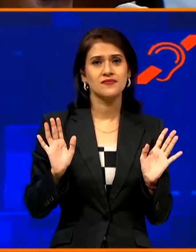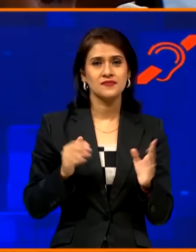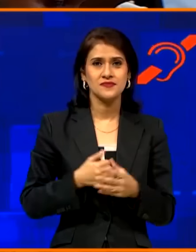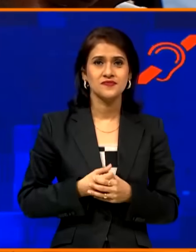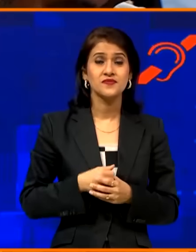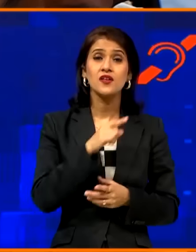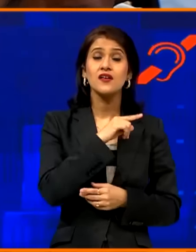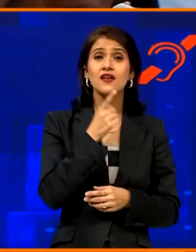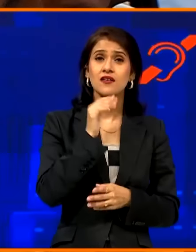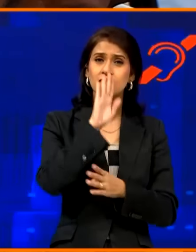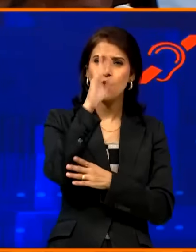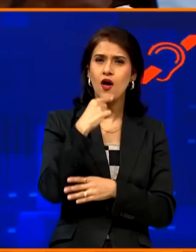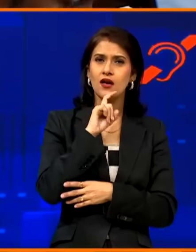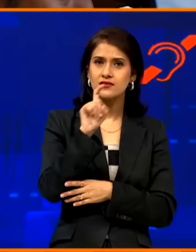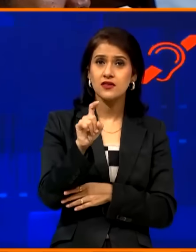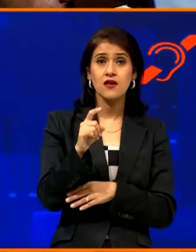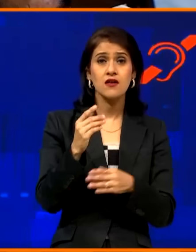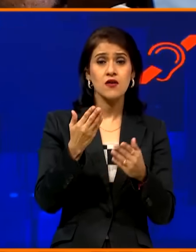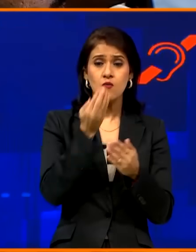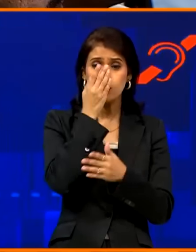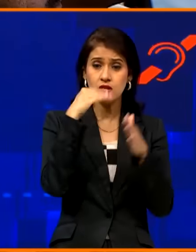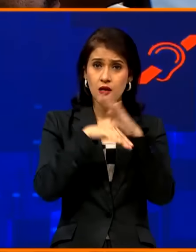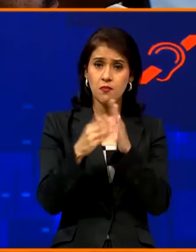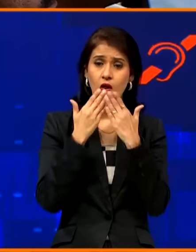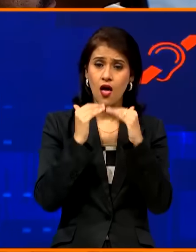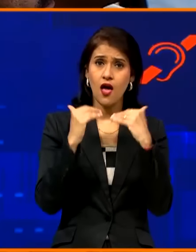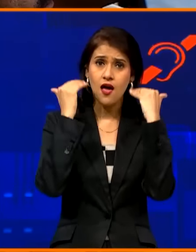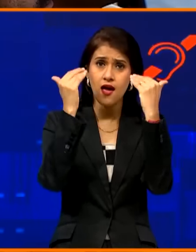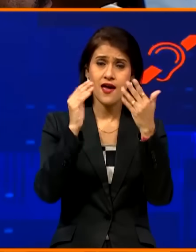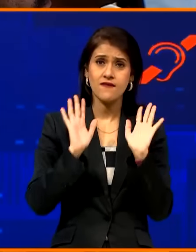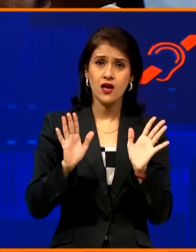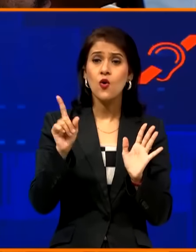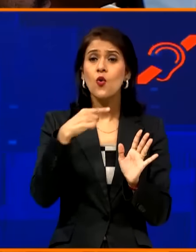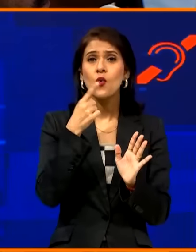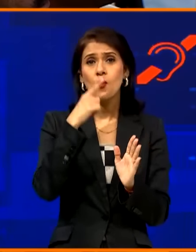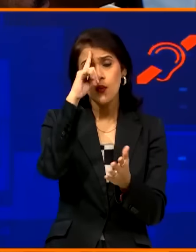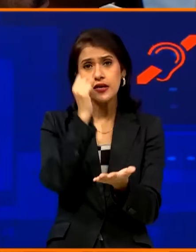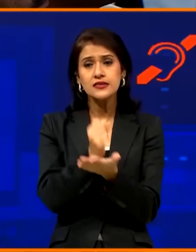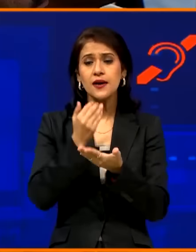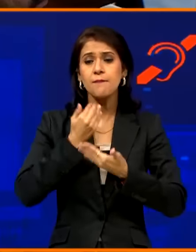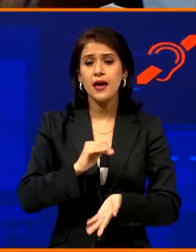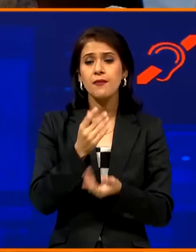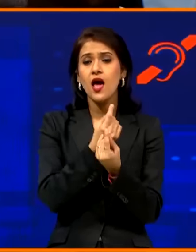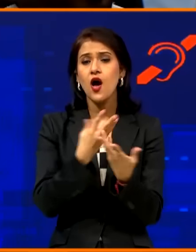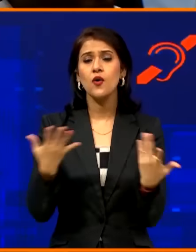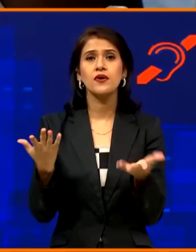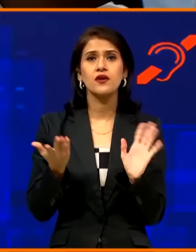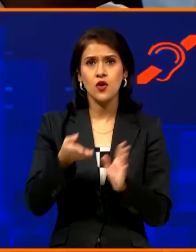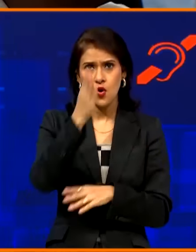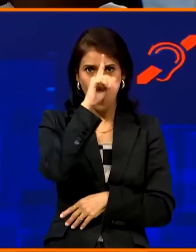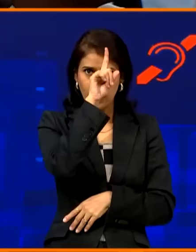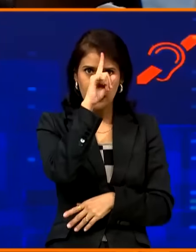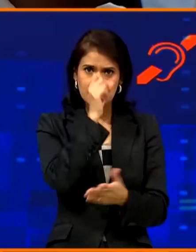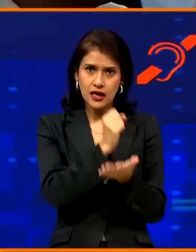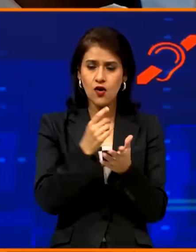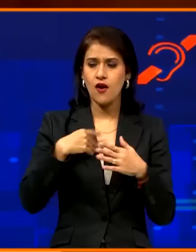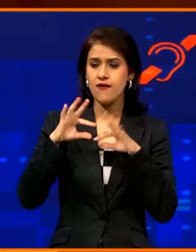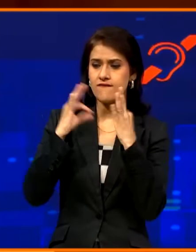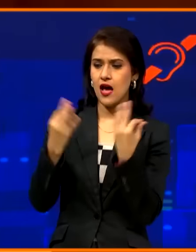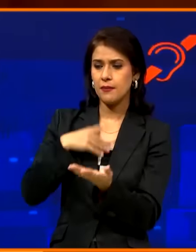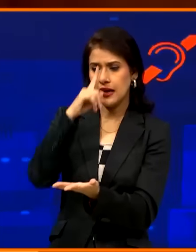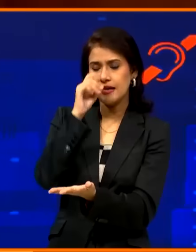फैमिलीज में भी बहुत सारे मतलब बचे होते हैं तोय कौ ड करता है कि कितने बच्चे होने चाहिए ऊपर वाला या फिर